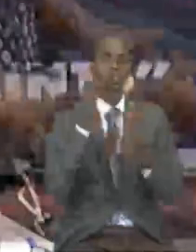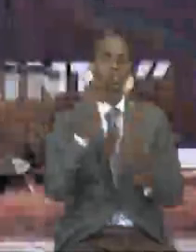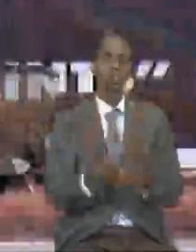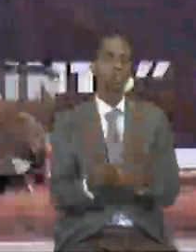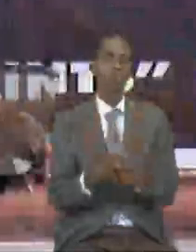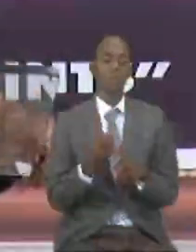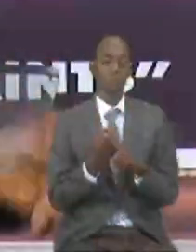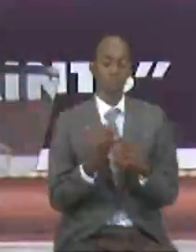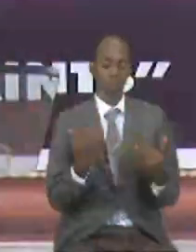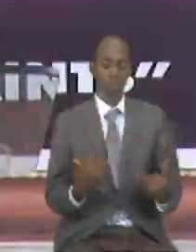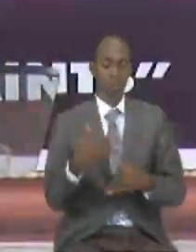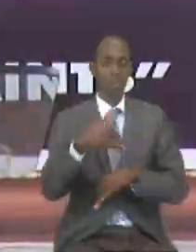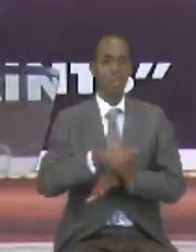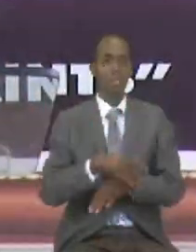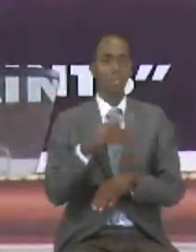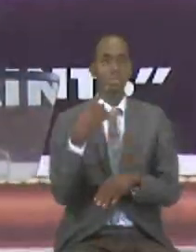Jésus-Christ.